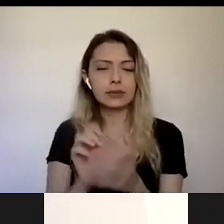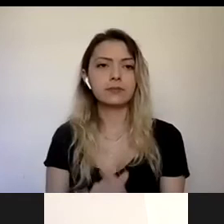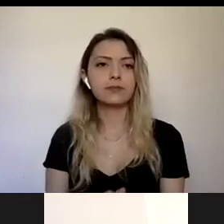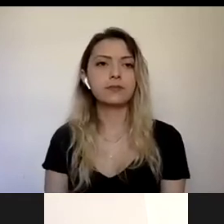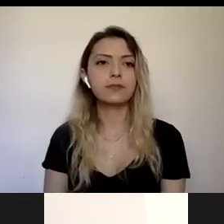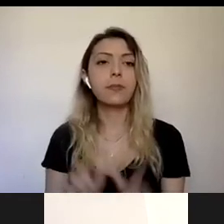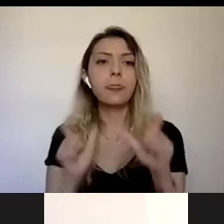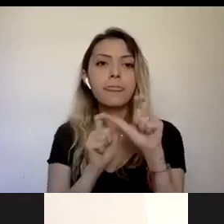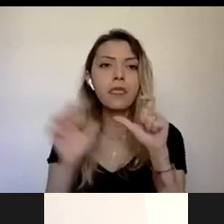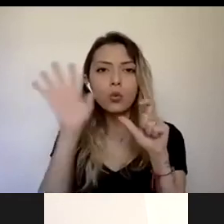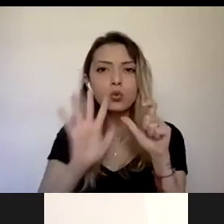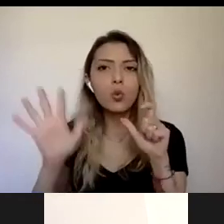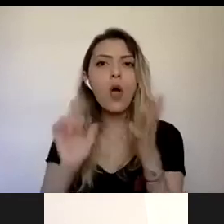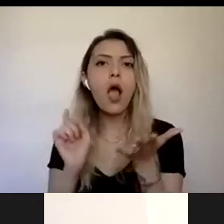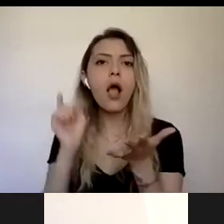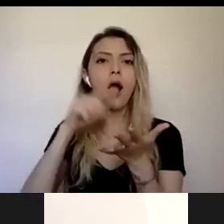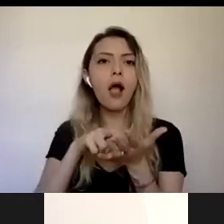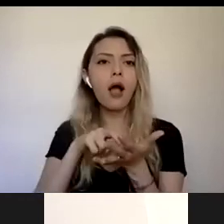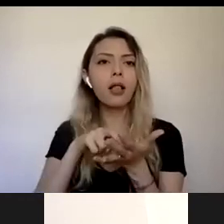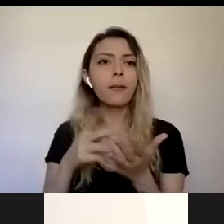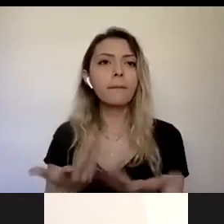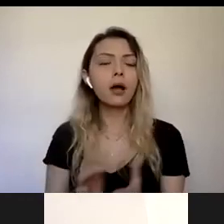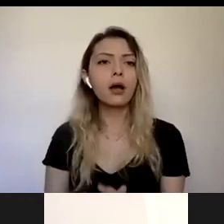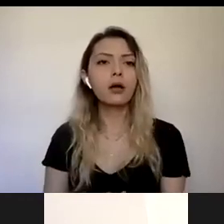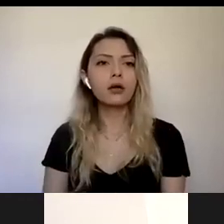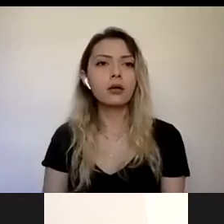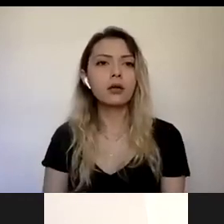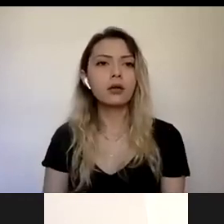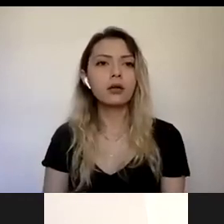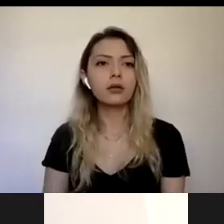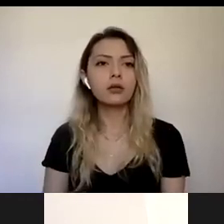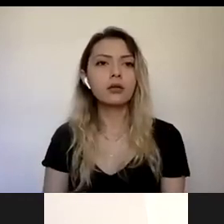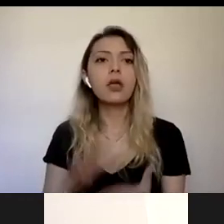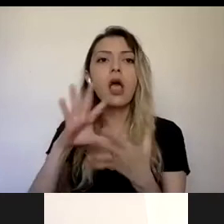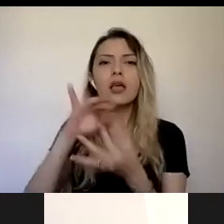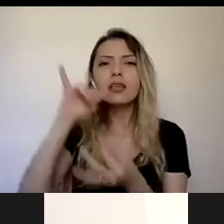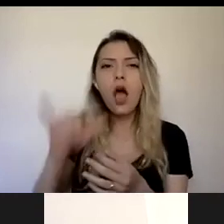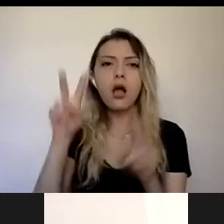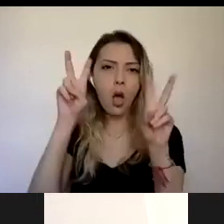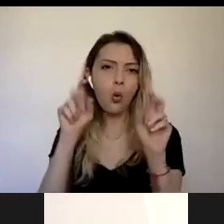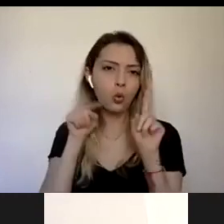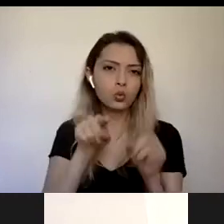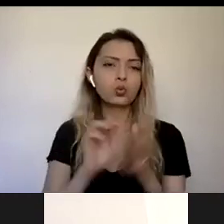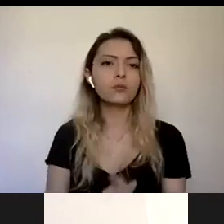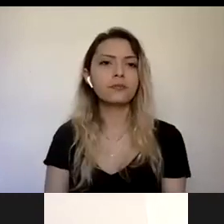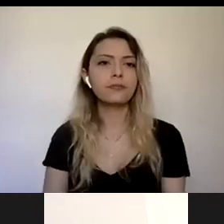Sosyal kalkınma aslında yani doğrudan bir insan hakları konusu olmakla beraber